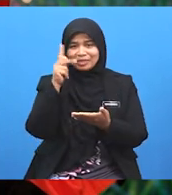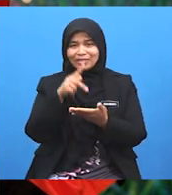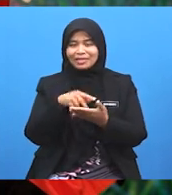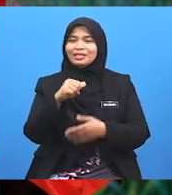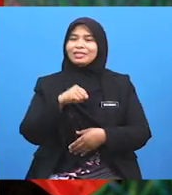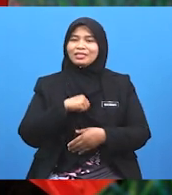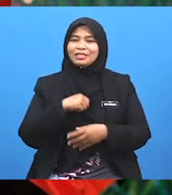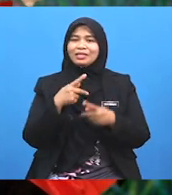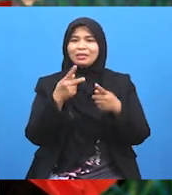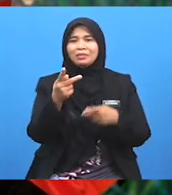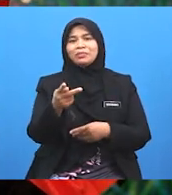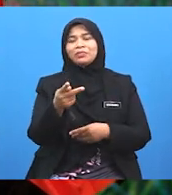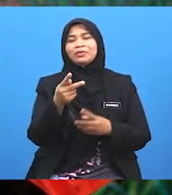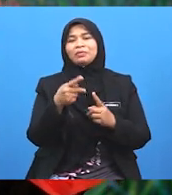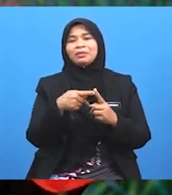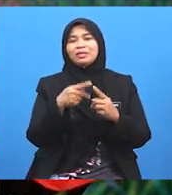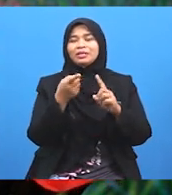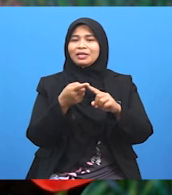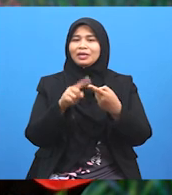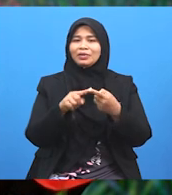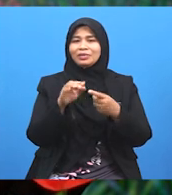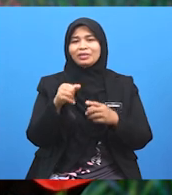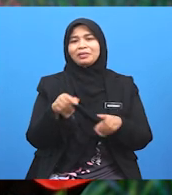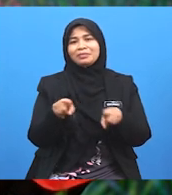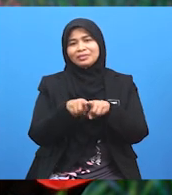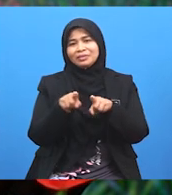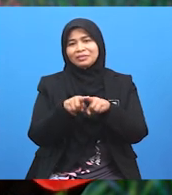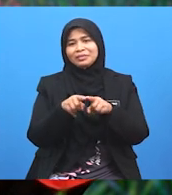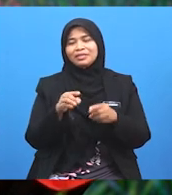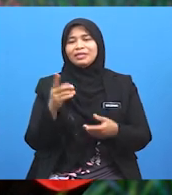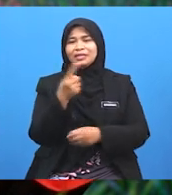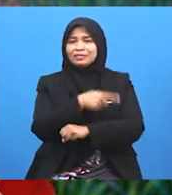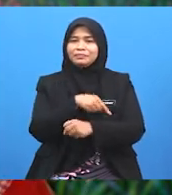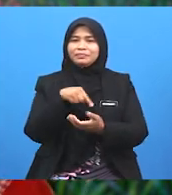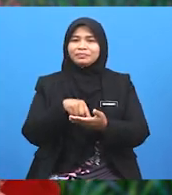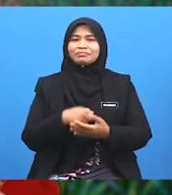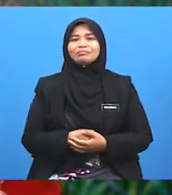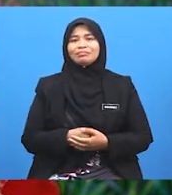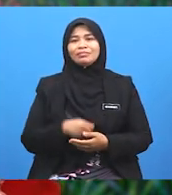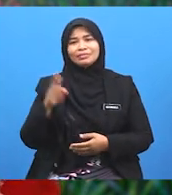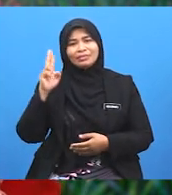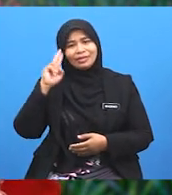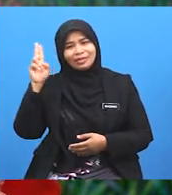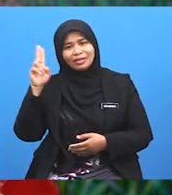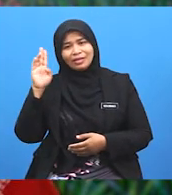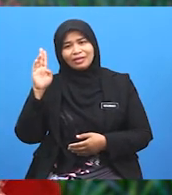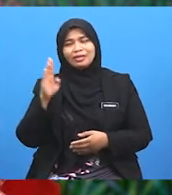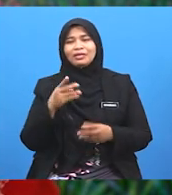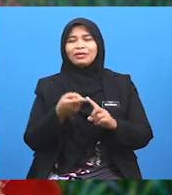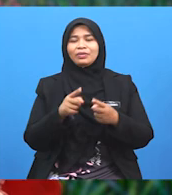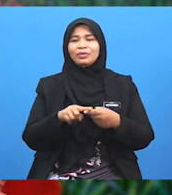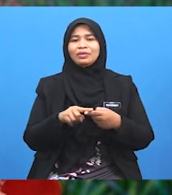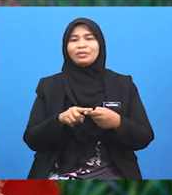memperkenalkan diri kamu kepada kawan-kawan yang mengikuti pelajaran pada hari ini. Hai kawan-kawan,